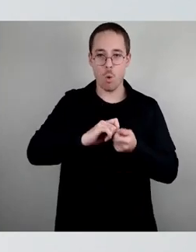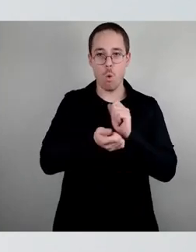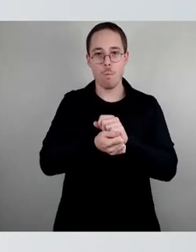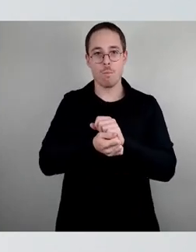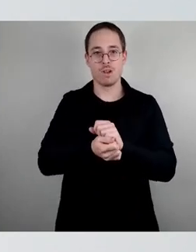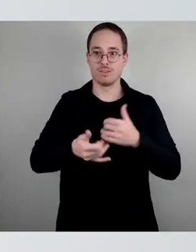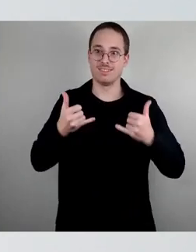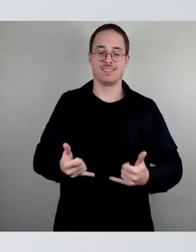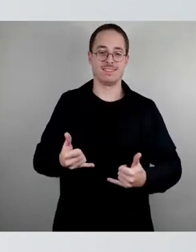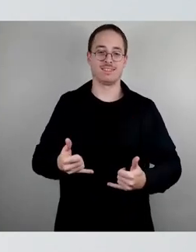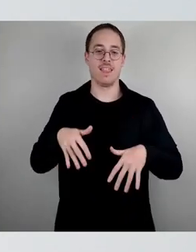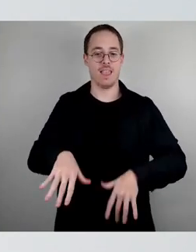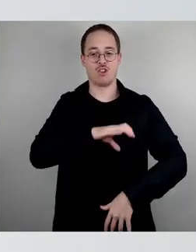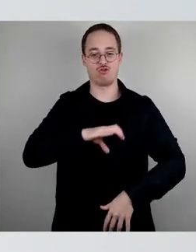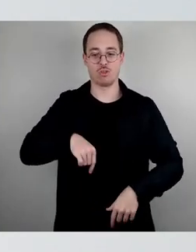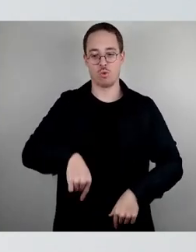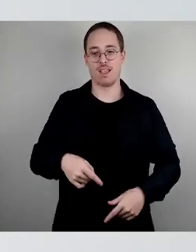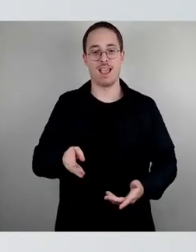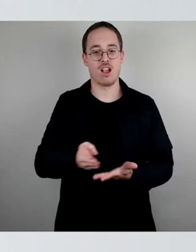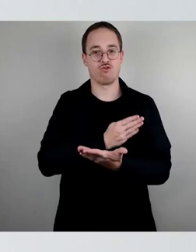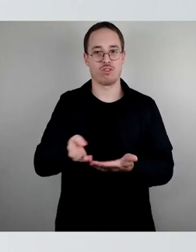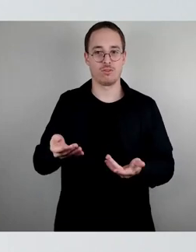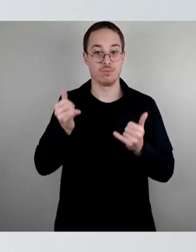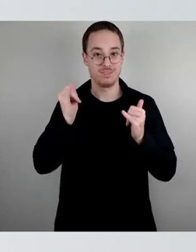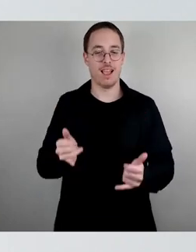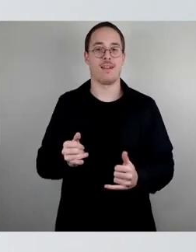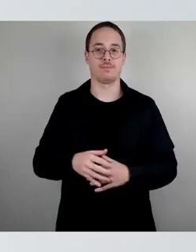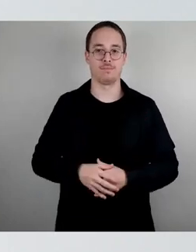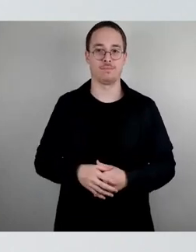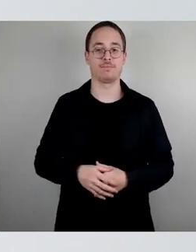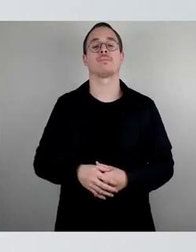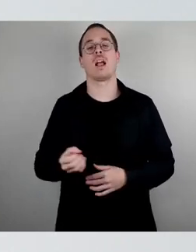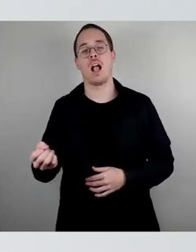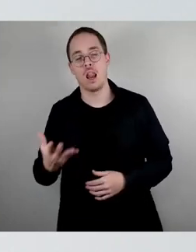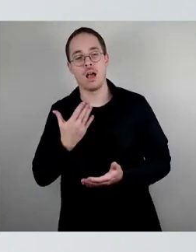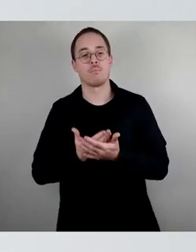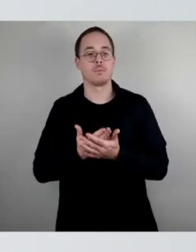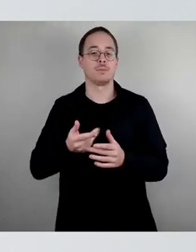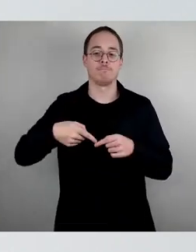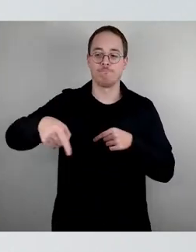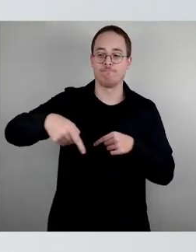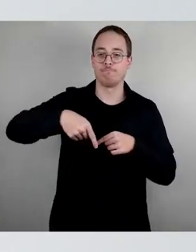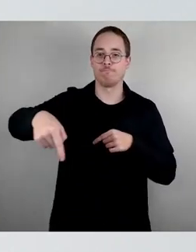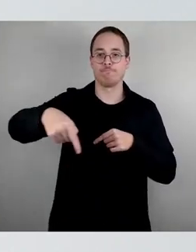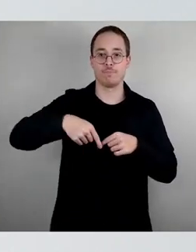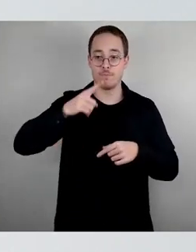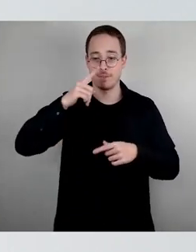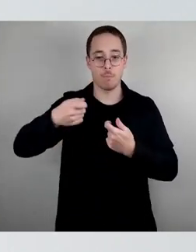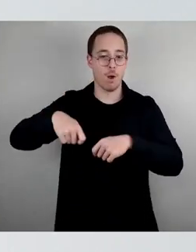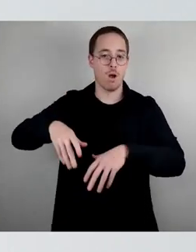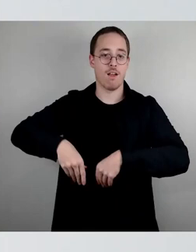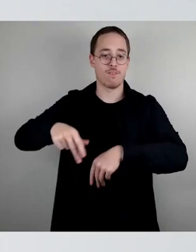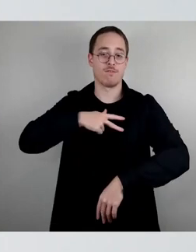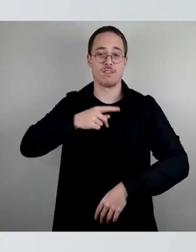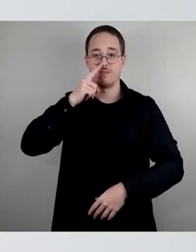Entscheidung treffen. Ja, bis tatsächlich gebaut wird, ist noch ein langer Weg. Das liegt an dem komplizierten Planungs- und Genehmigungsverfahren. Wir